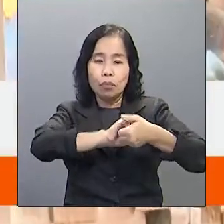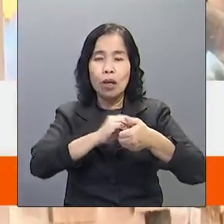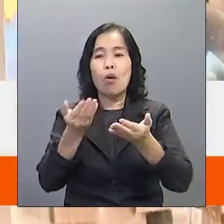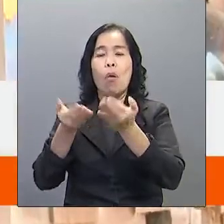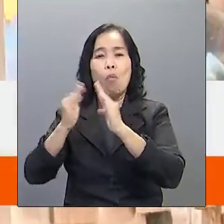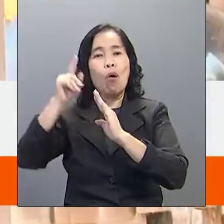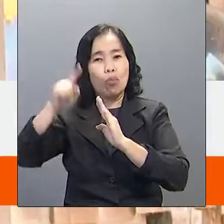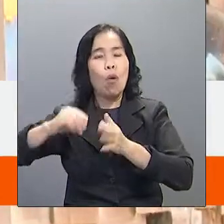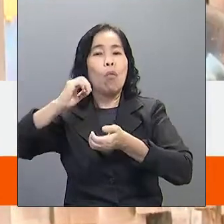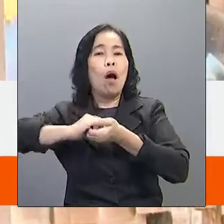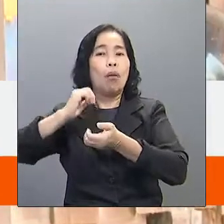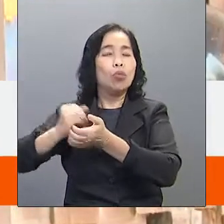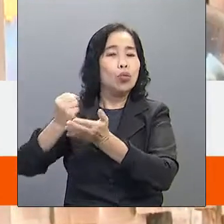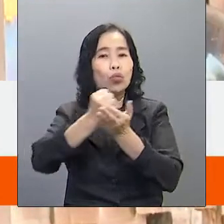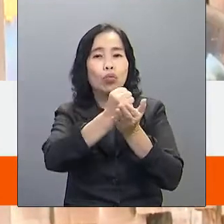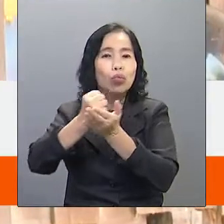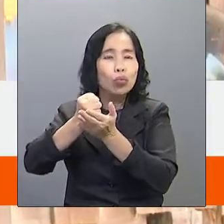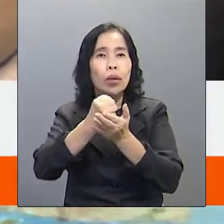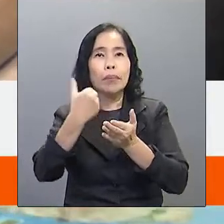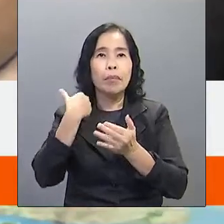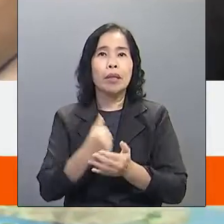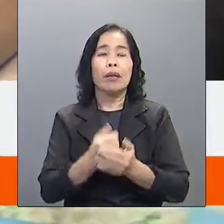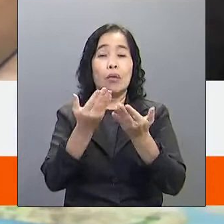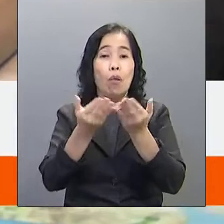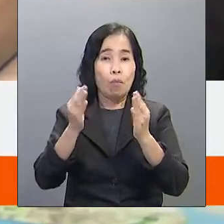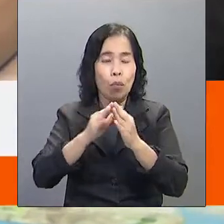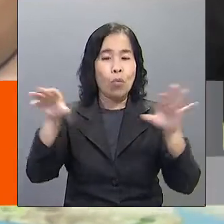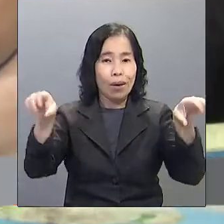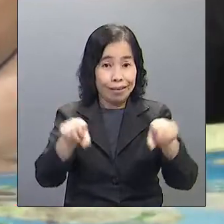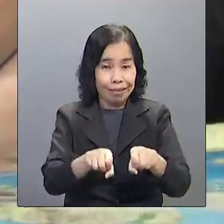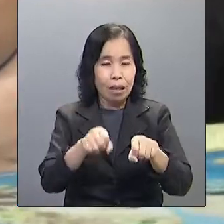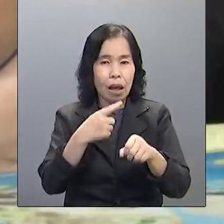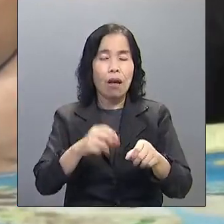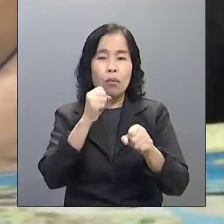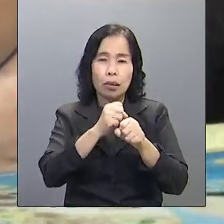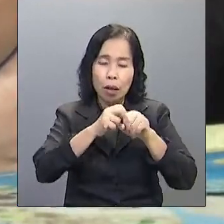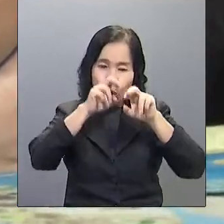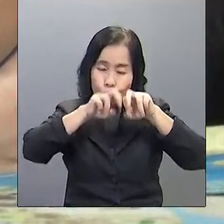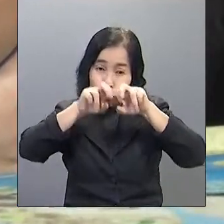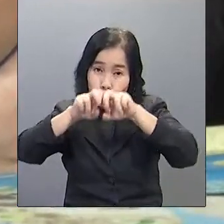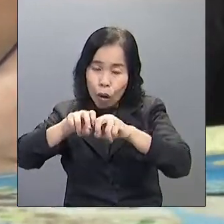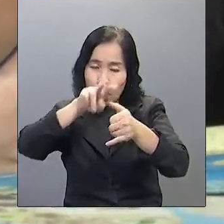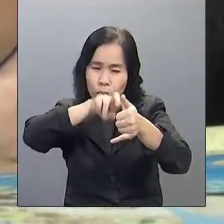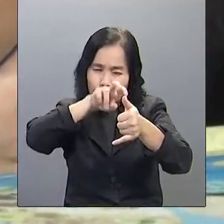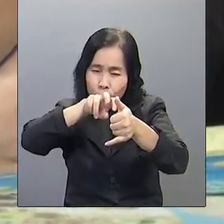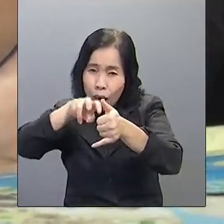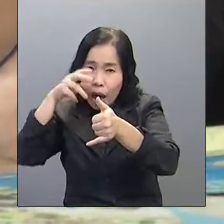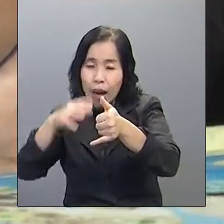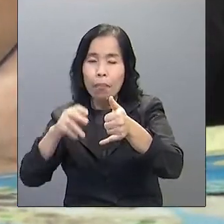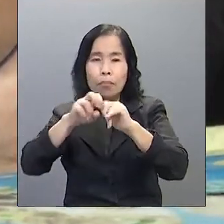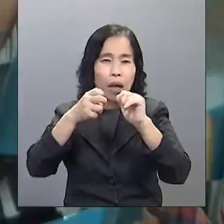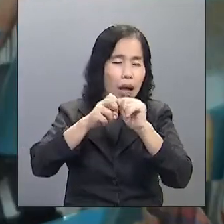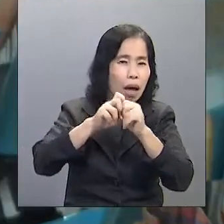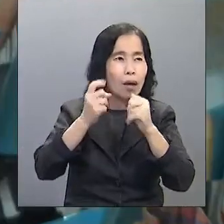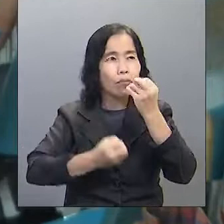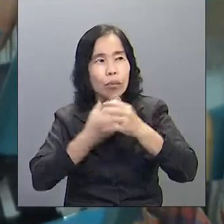ก็สำคัญมากนะครับที่เราจะต้องนำครอบครัวเข้ามาแล้วก็มาวิเคราะห์มาคุยพูดคุยกันให้เห็นถึงปัญหาด้วยนะ